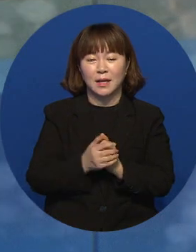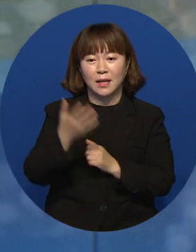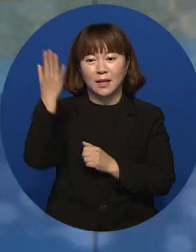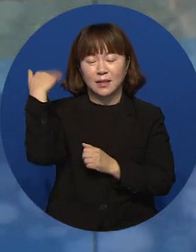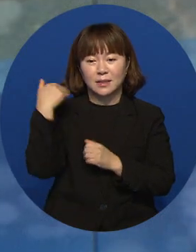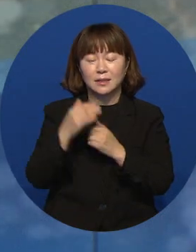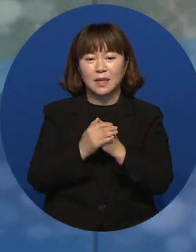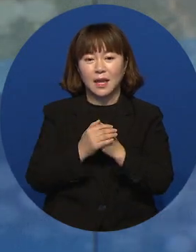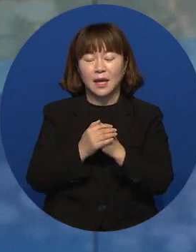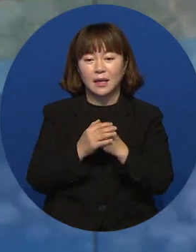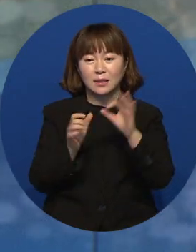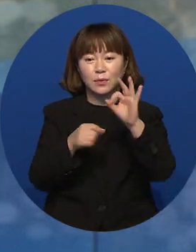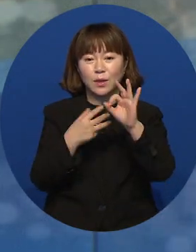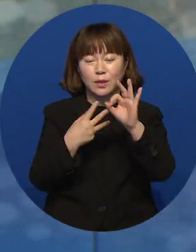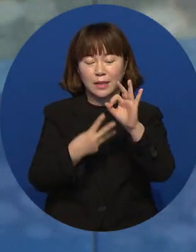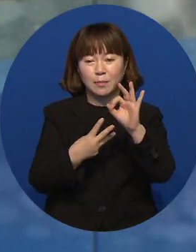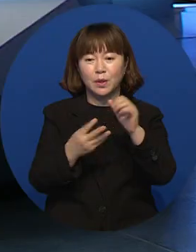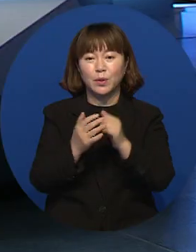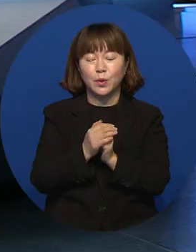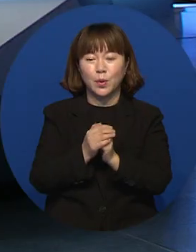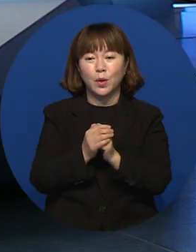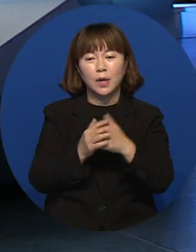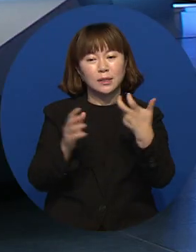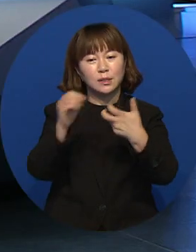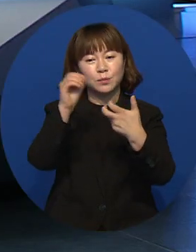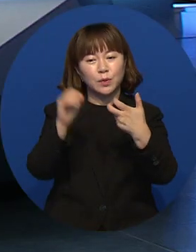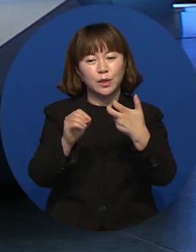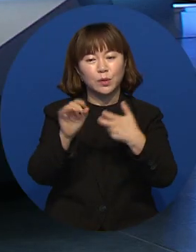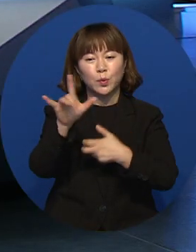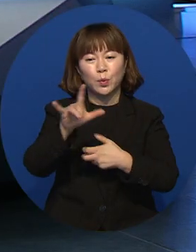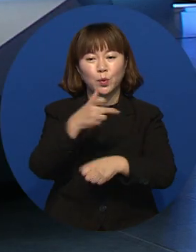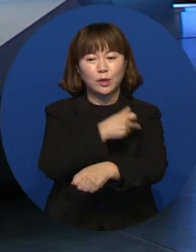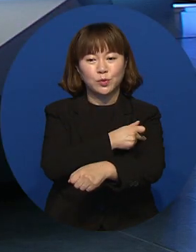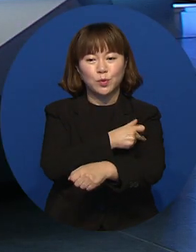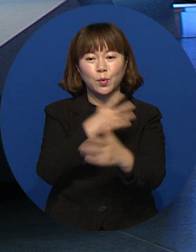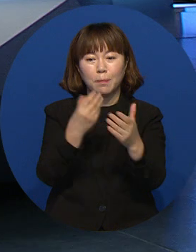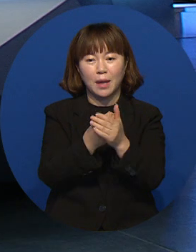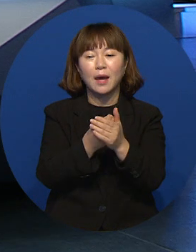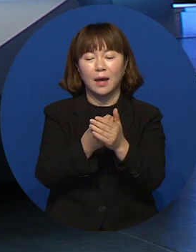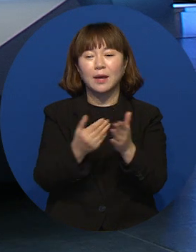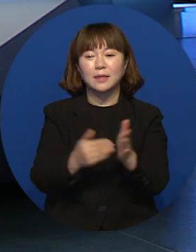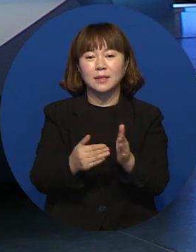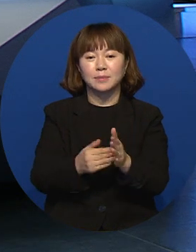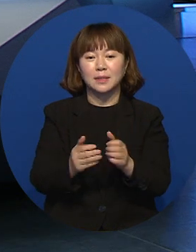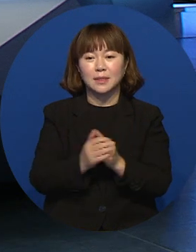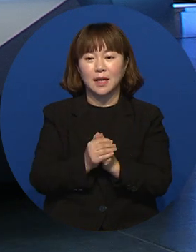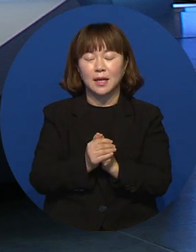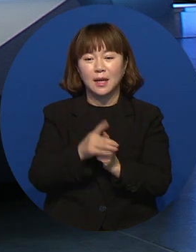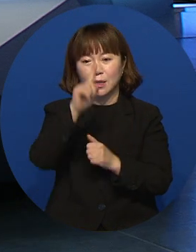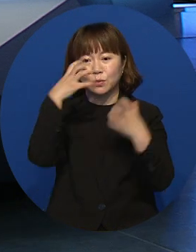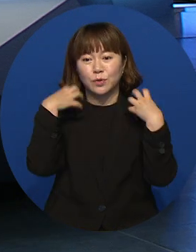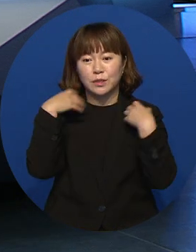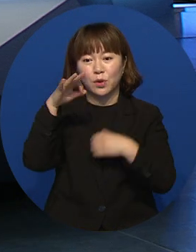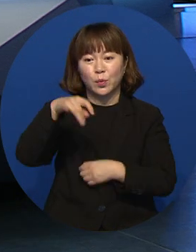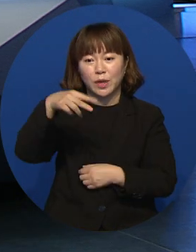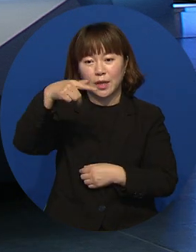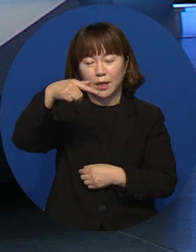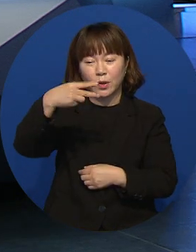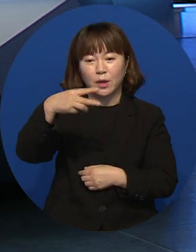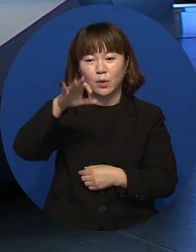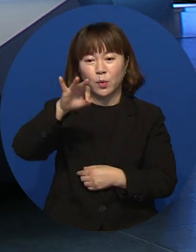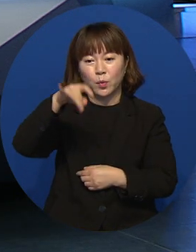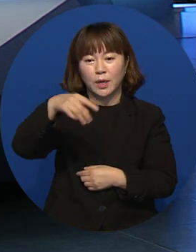127 10% 를 넘어섰고 여 정부에서 위드 크로나 시행 방침 을 다 됐습니다 11월 1월부터 시행될 예정인데 이